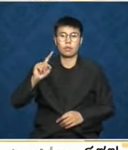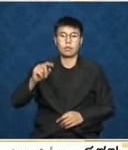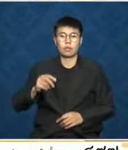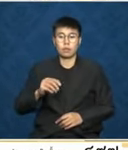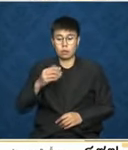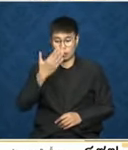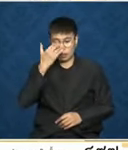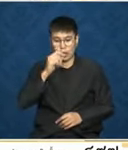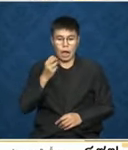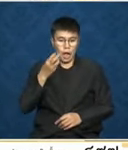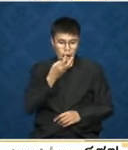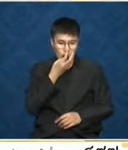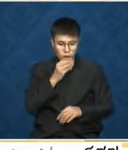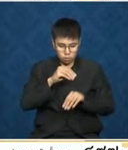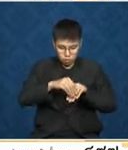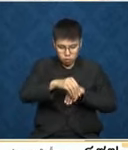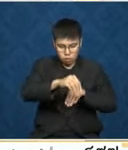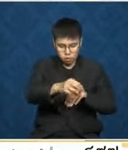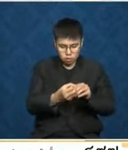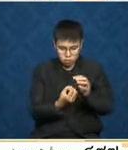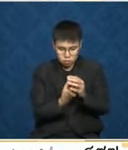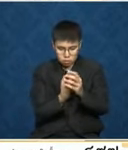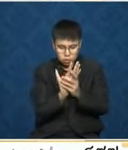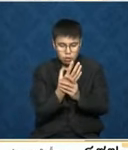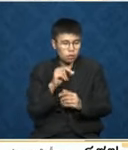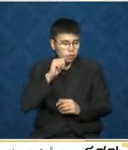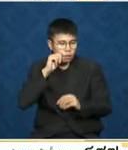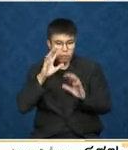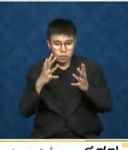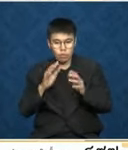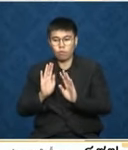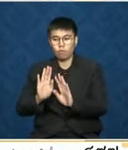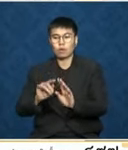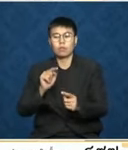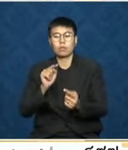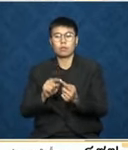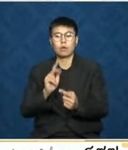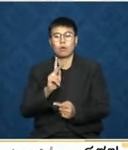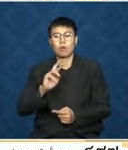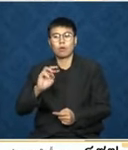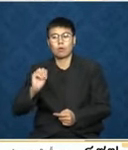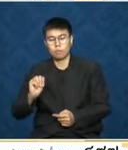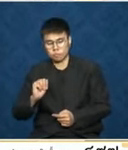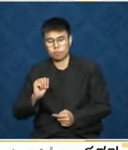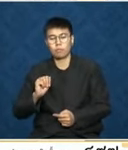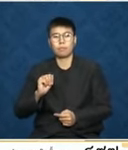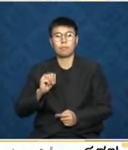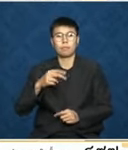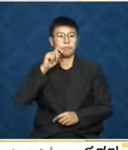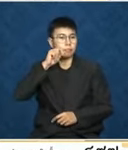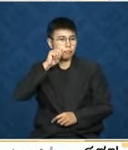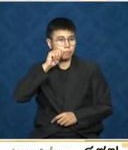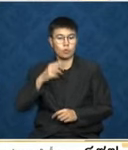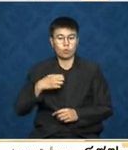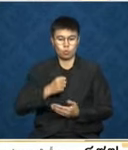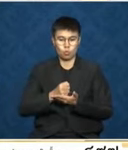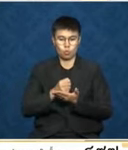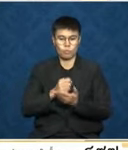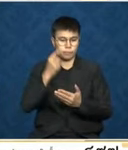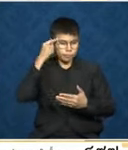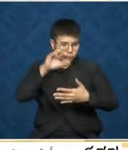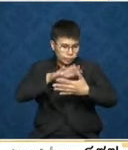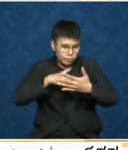จะเดินออกงามเพื่อให้เป็นการเตรียมการล่วงหน้าฝากกรมชลประทานกระทรวงเกษตรและสหกรณ์ช่วยดำเนินการวางแผนการ